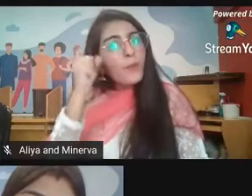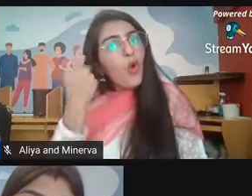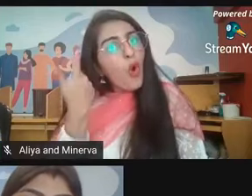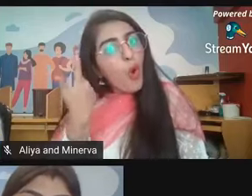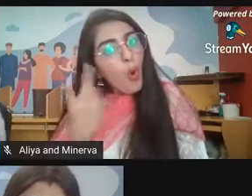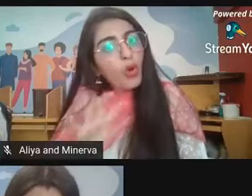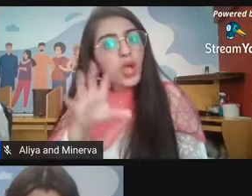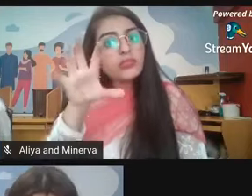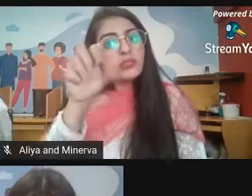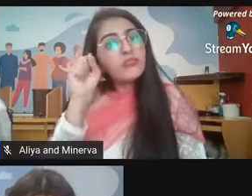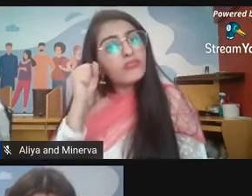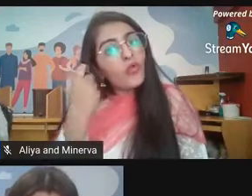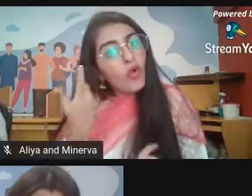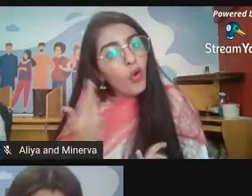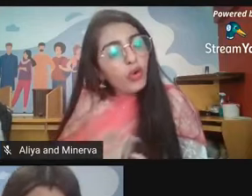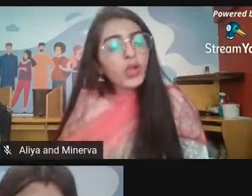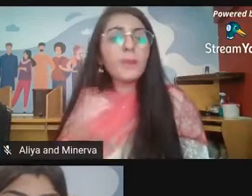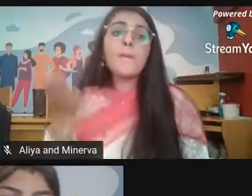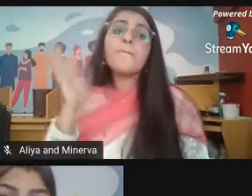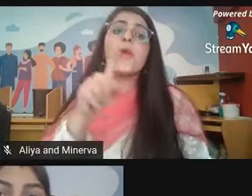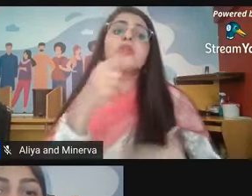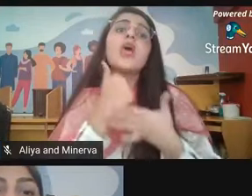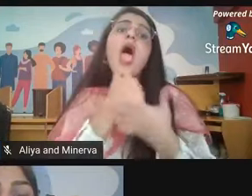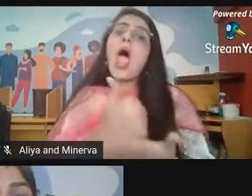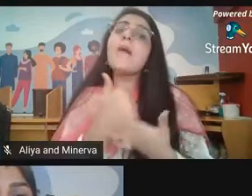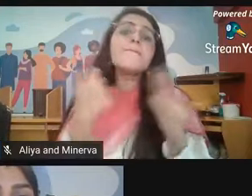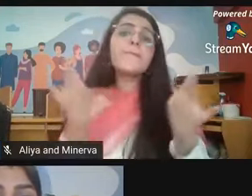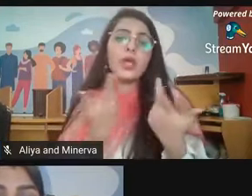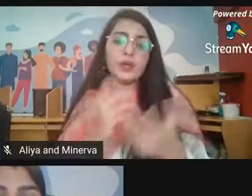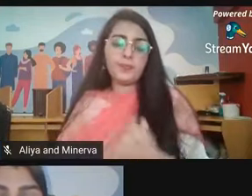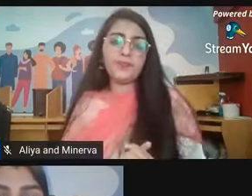आपकी डायग्नोसिस हो जाए, फिर क्या ऑप्शन है हमारे पास?